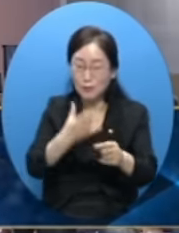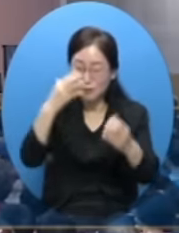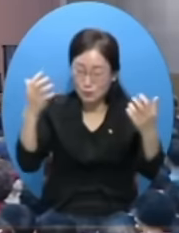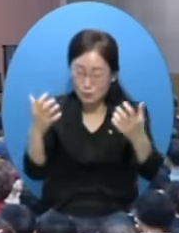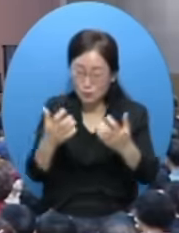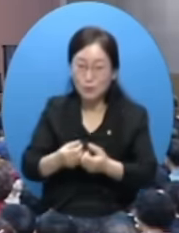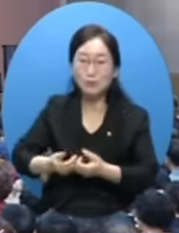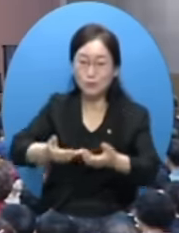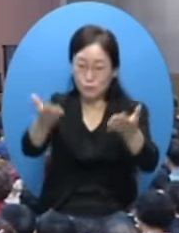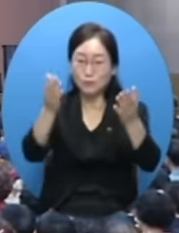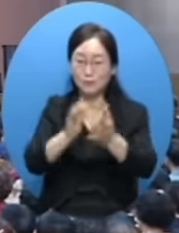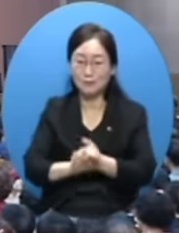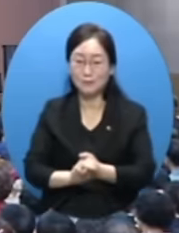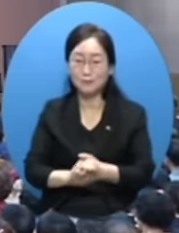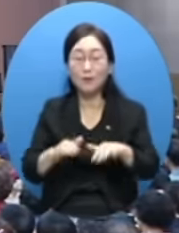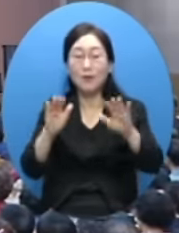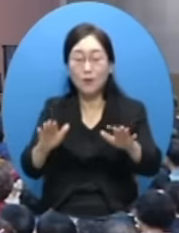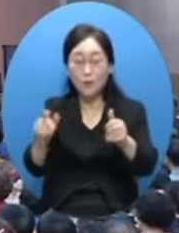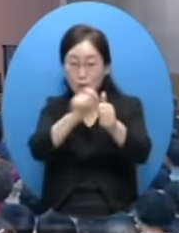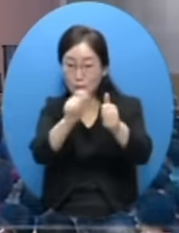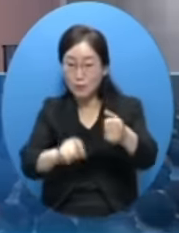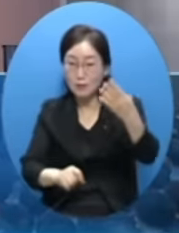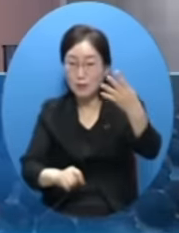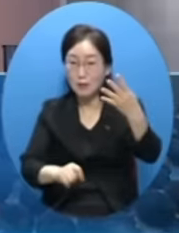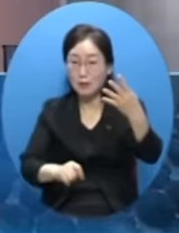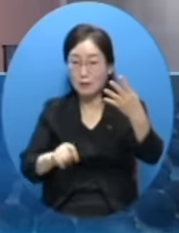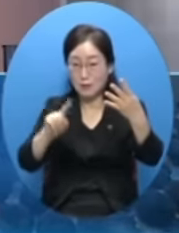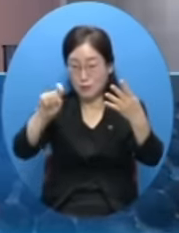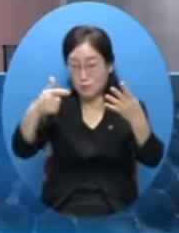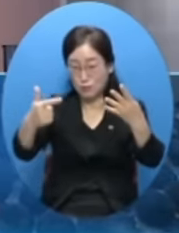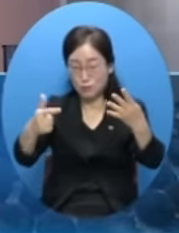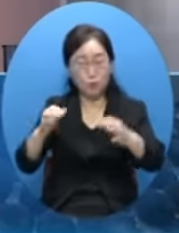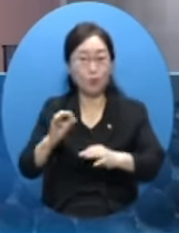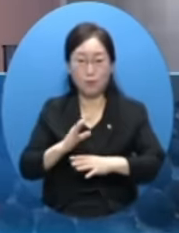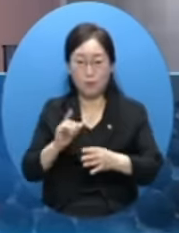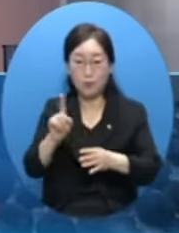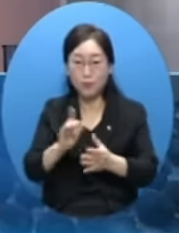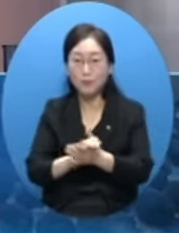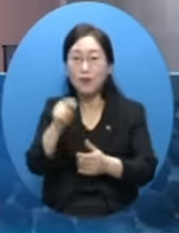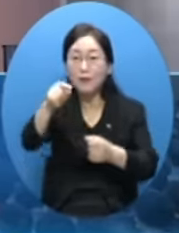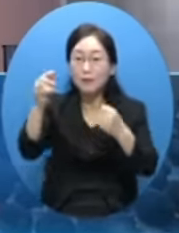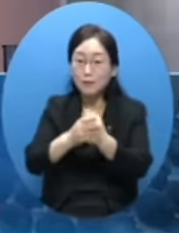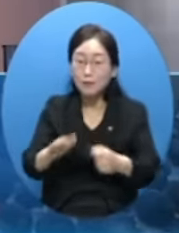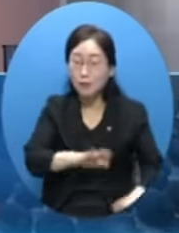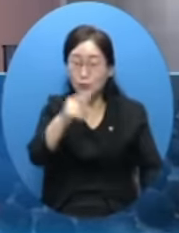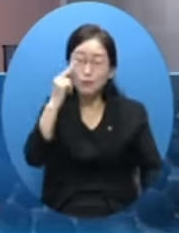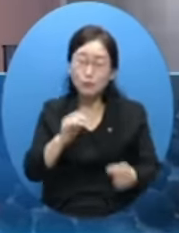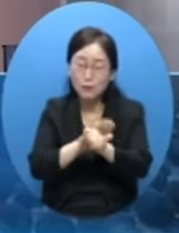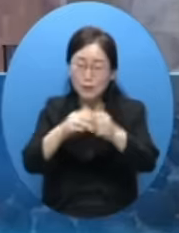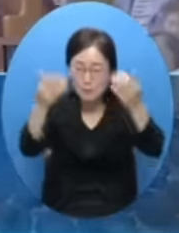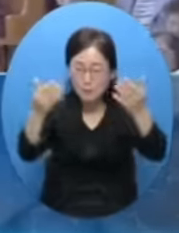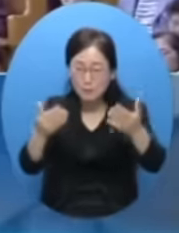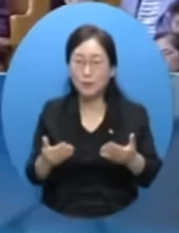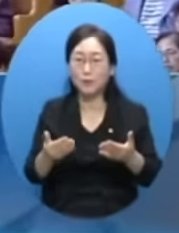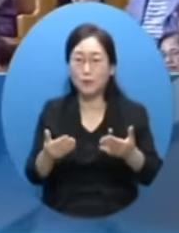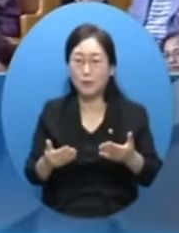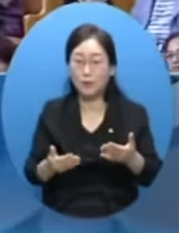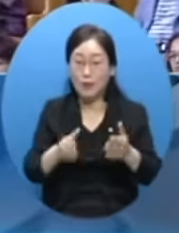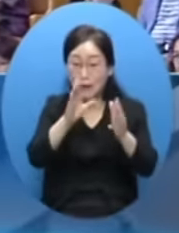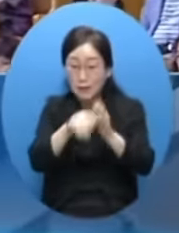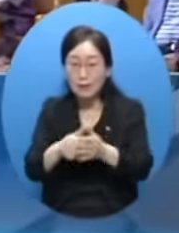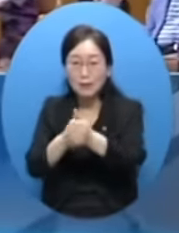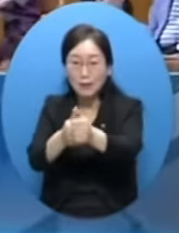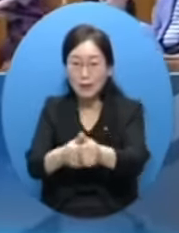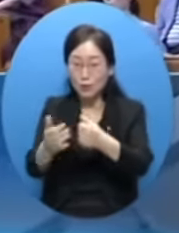만들어 주십니다. 오늘 히브리서 4장 16절에 놀라운 축복의 말씀이 있습니다. 그러므로 우리는 긍휼하심을 받고 때를